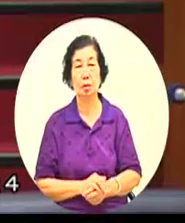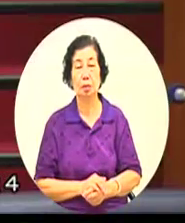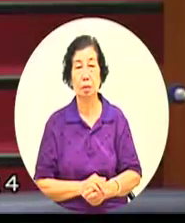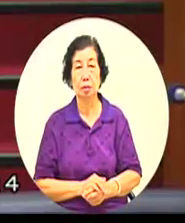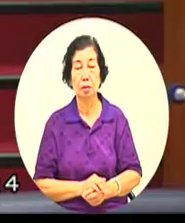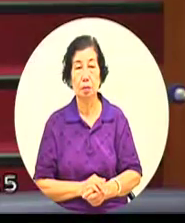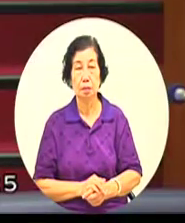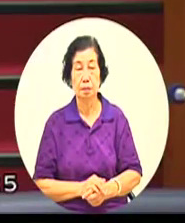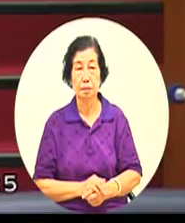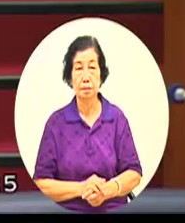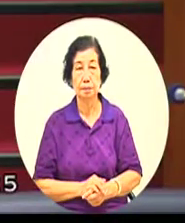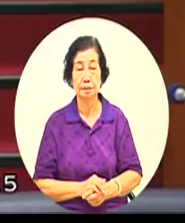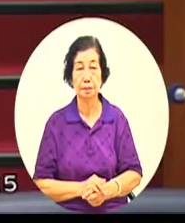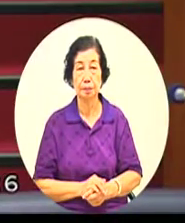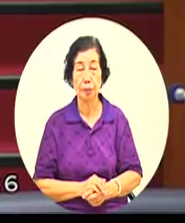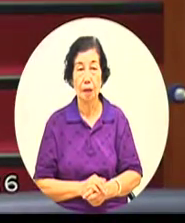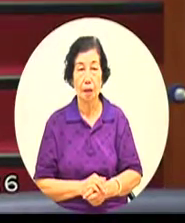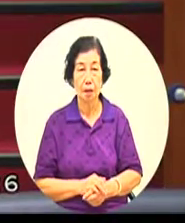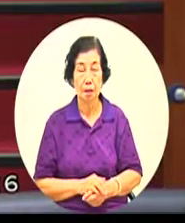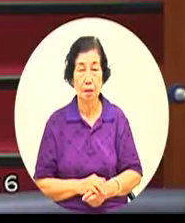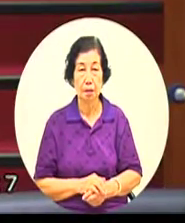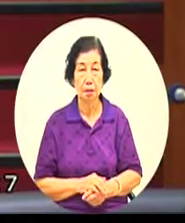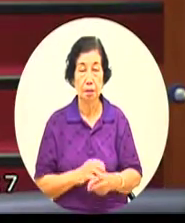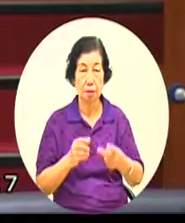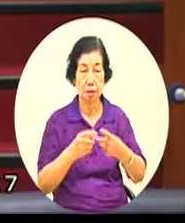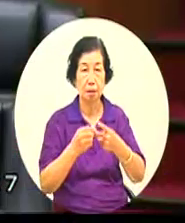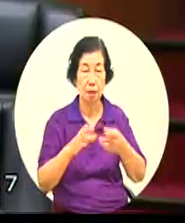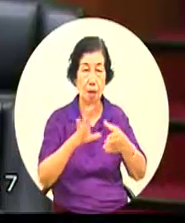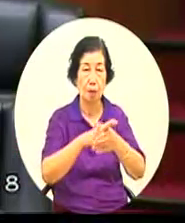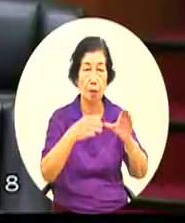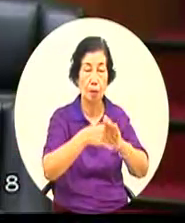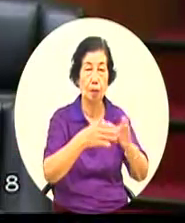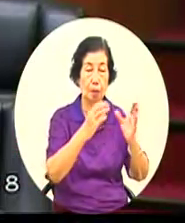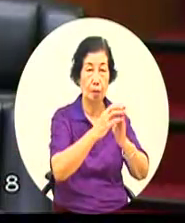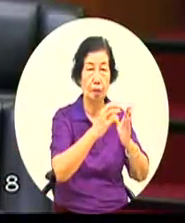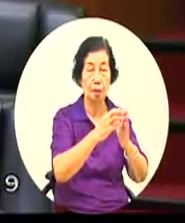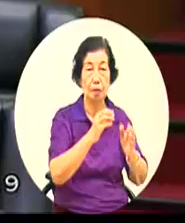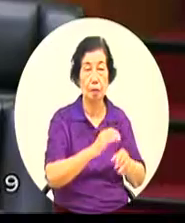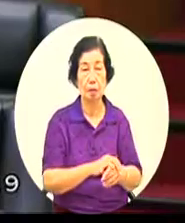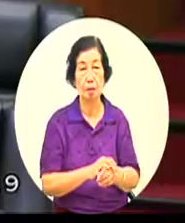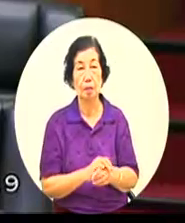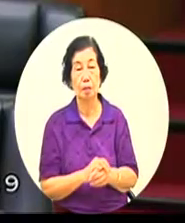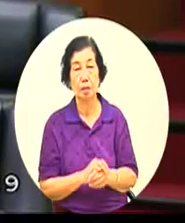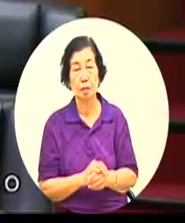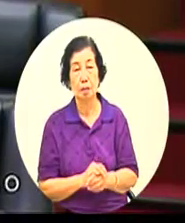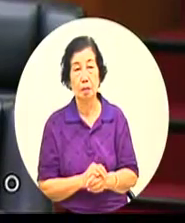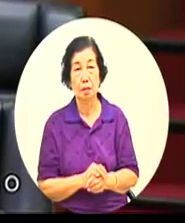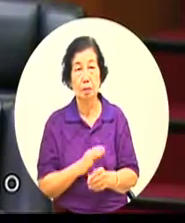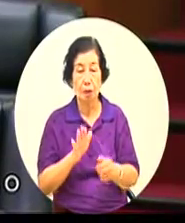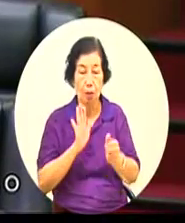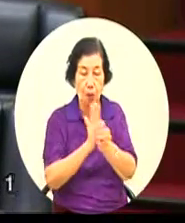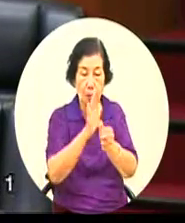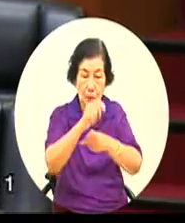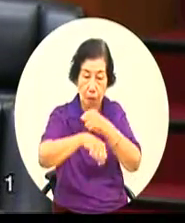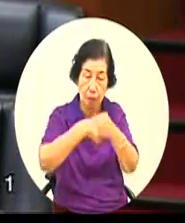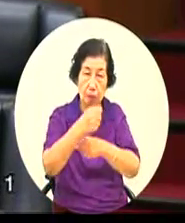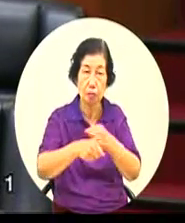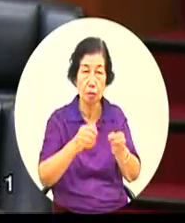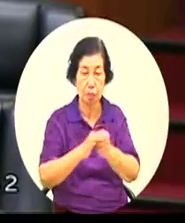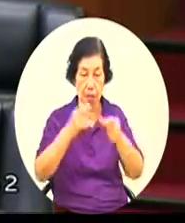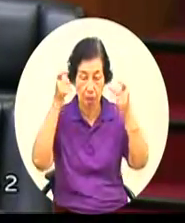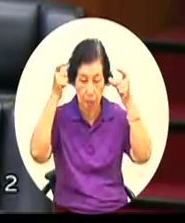可能也要对文化局了哈。我也要问一下，我们文化局在推动整个高雄市的文